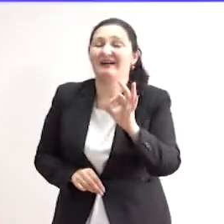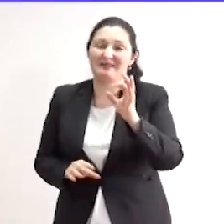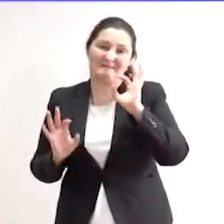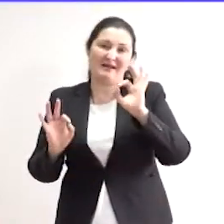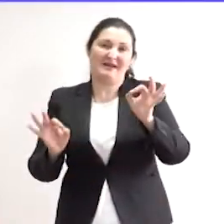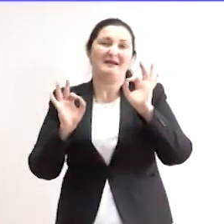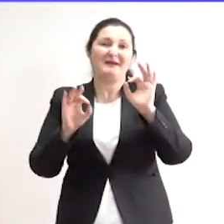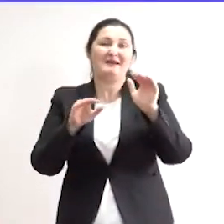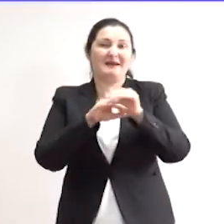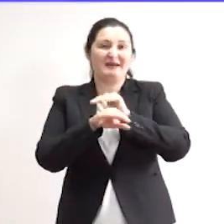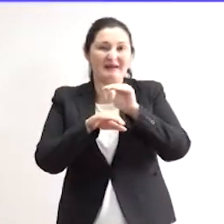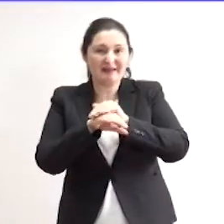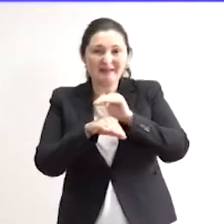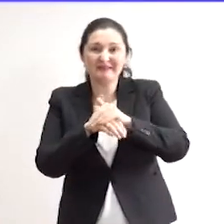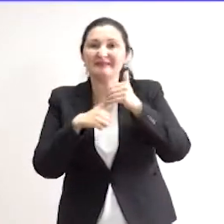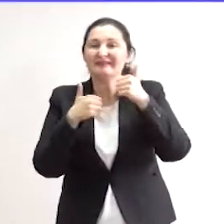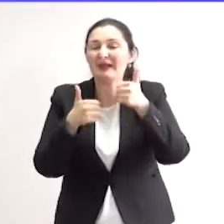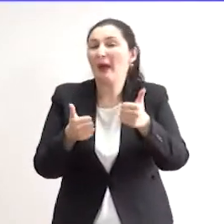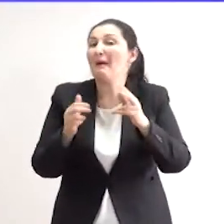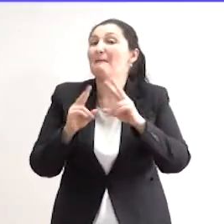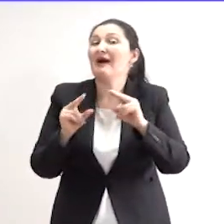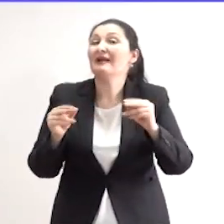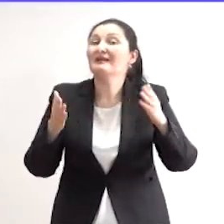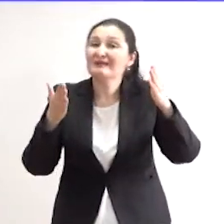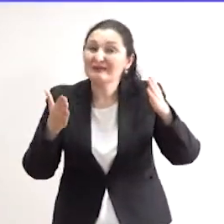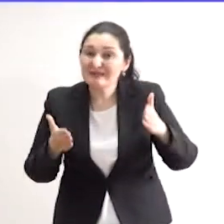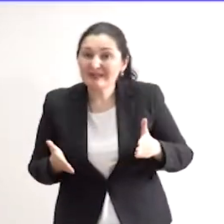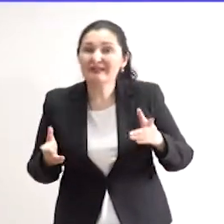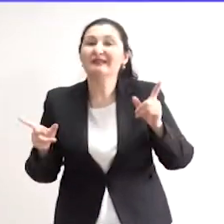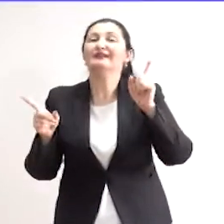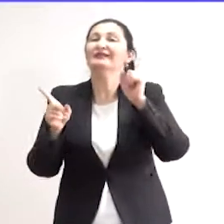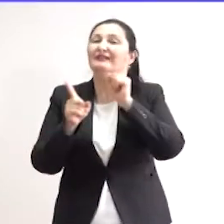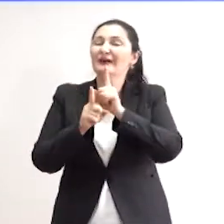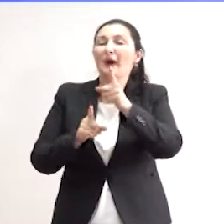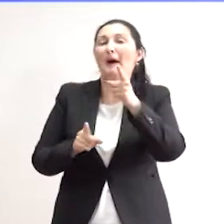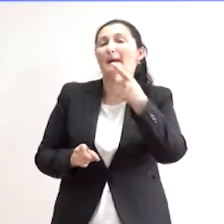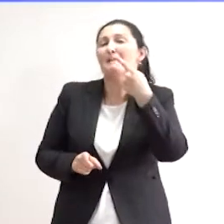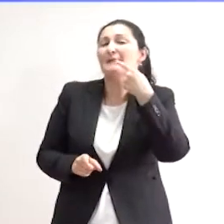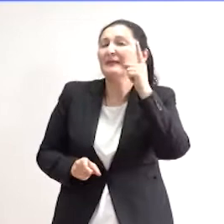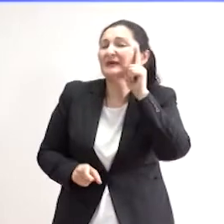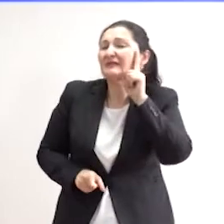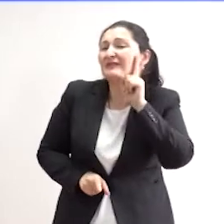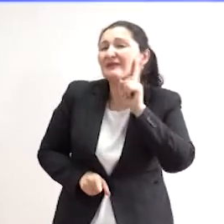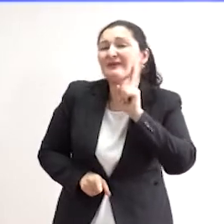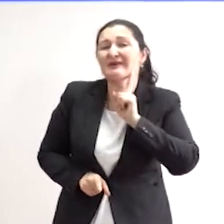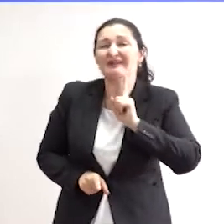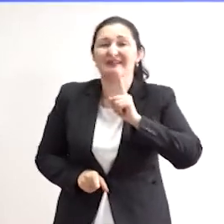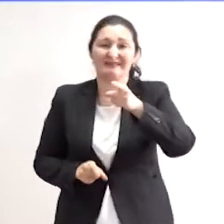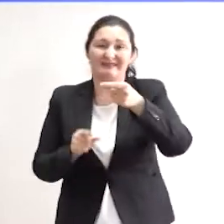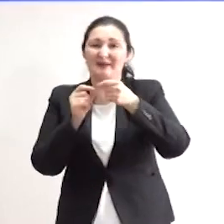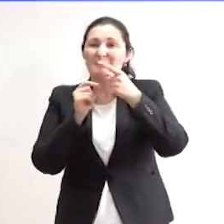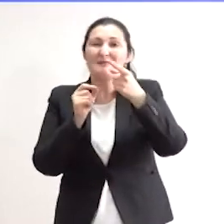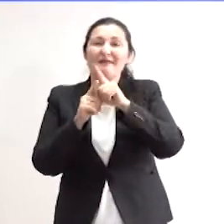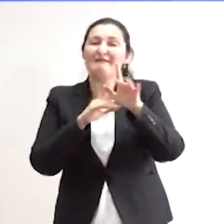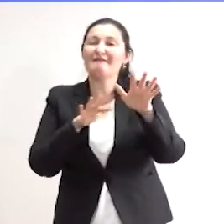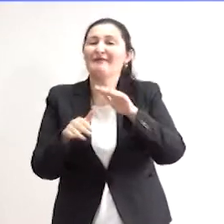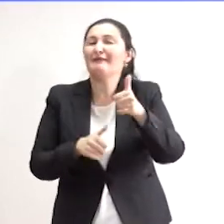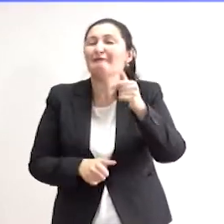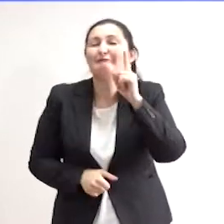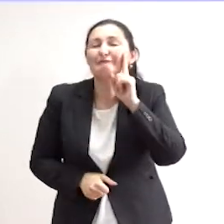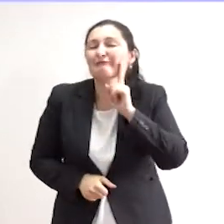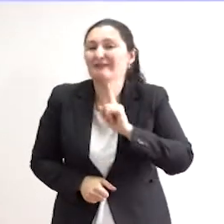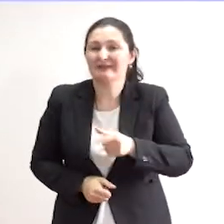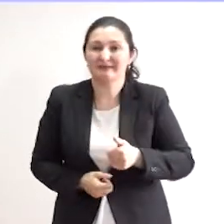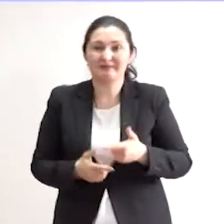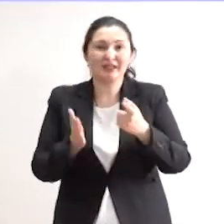بله معلم جان این چخل پنیر کلون بوده این